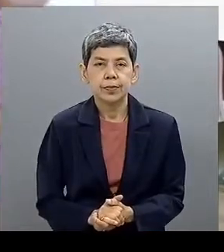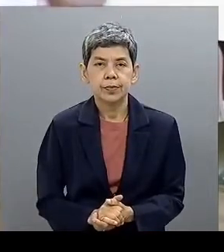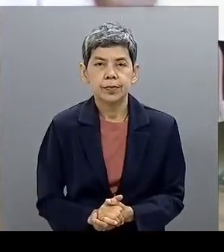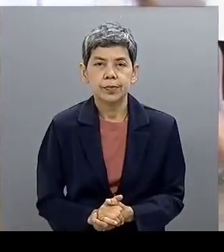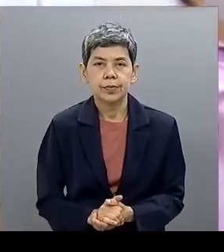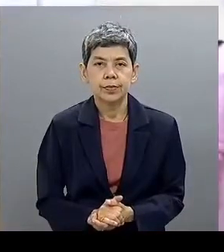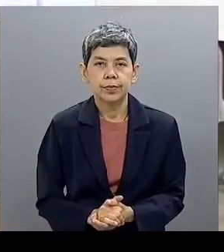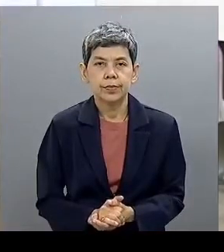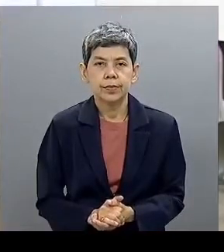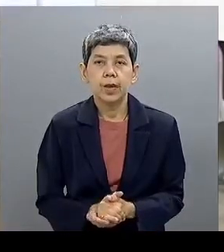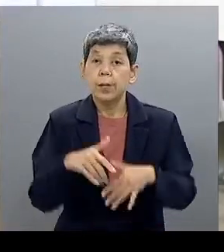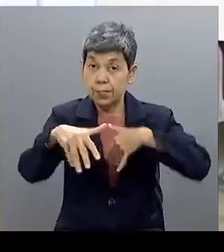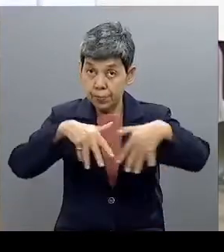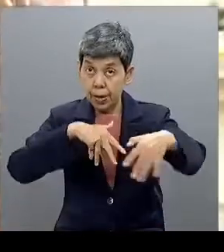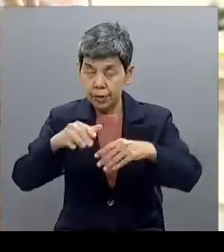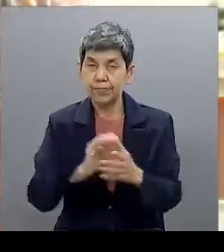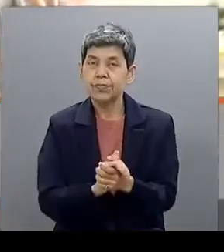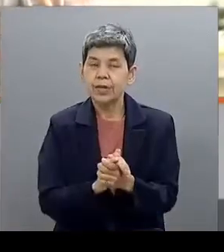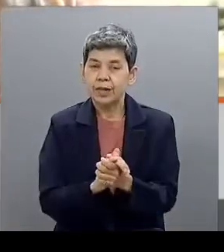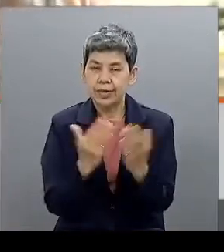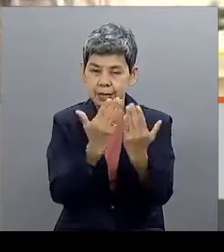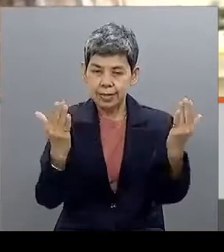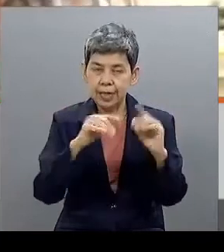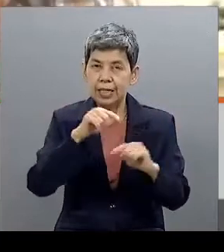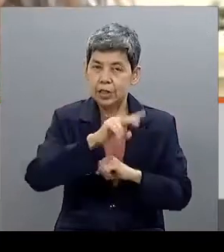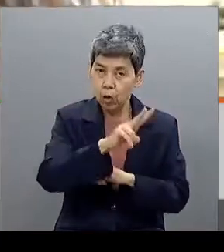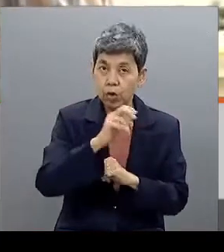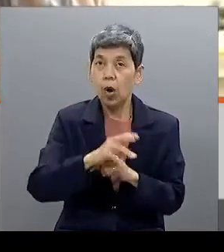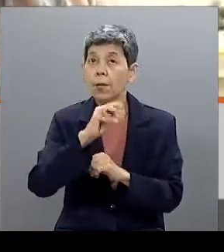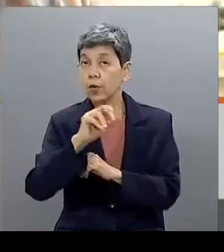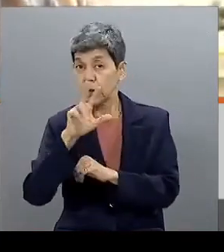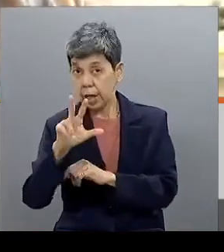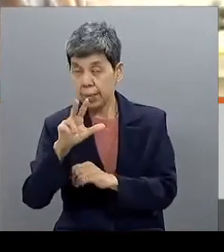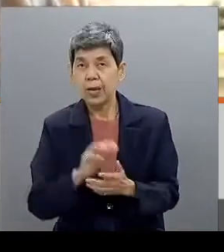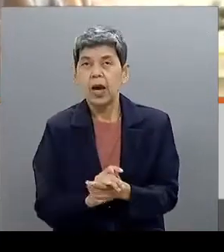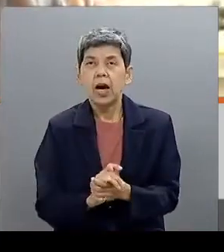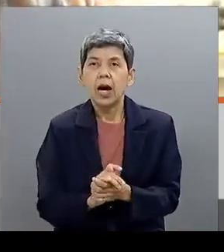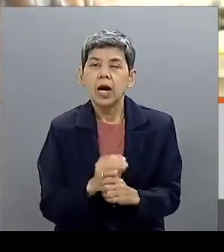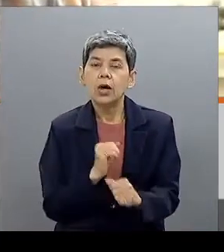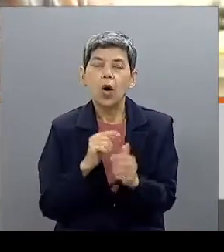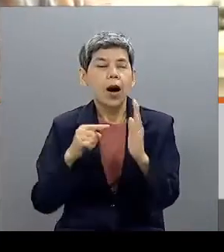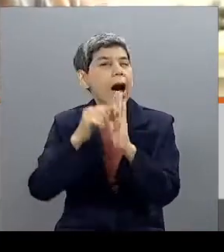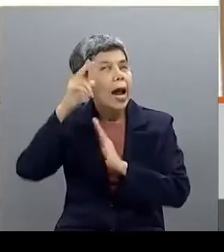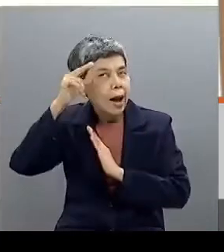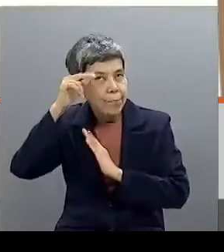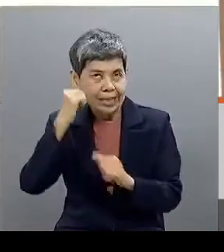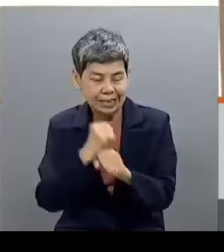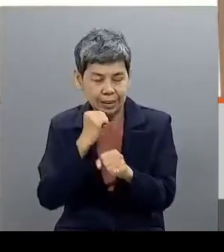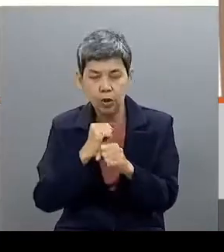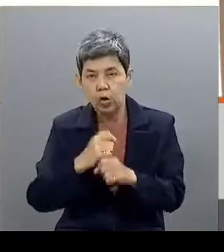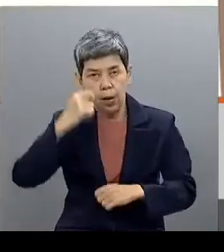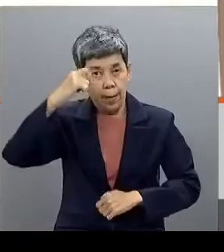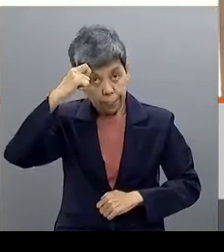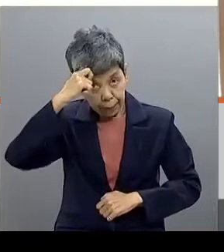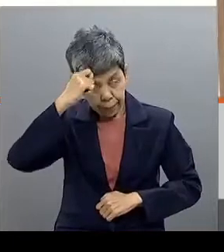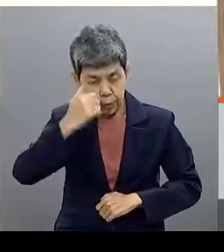ประชาชนในหน่วยเลือกตั้งที่2และ3นะครับหมู่ที่3ตำบลทุ่งงามอำเภอเสริมงามจังหวัดลำปางกำลังตรวจวัดอุณหภูมิก่อนเข้าคู